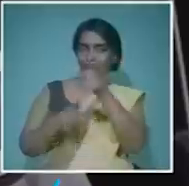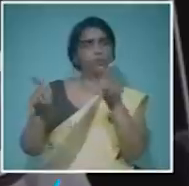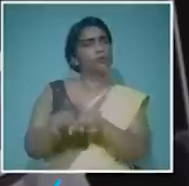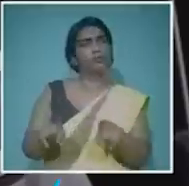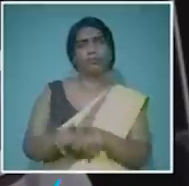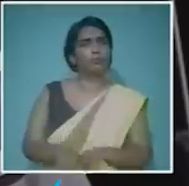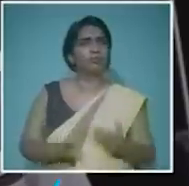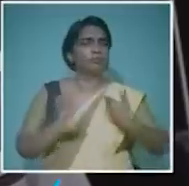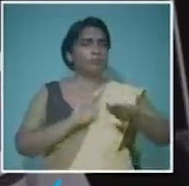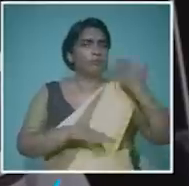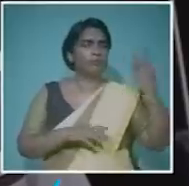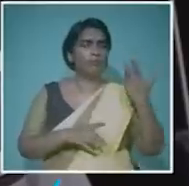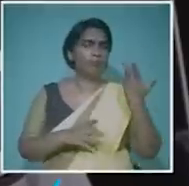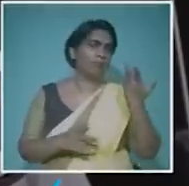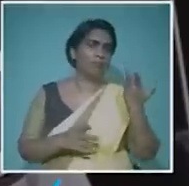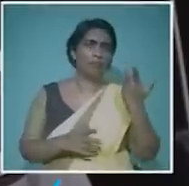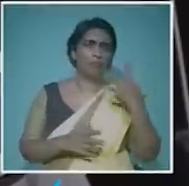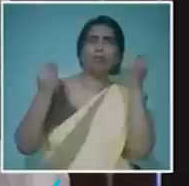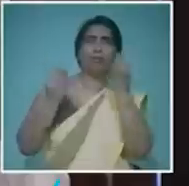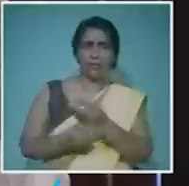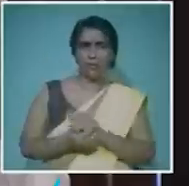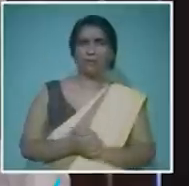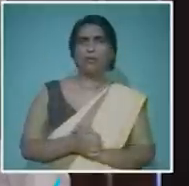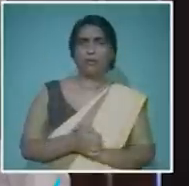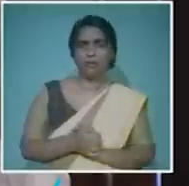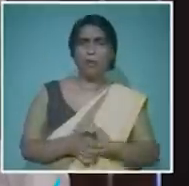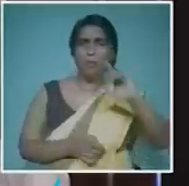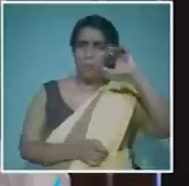දන්නේ නැහැ එතුමා අතීතයට එහෙම කරා ගන්න එක ඒක එච්චර සුවපන නෑ.